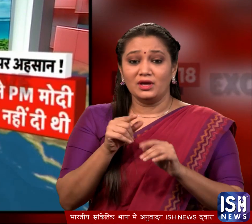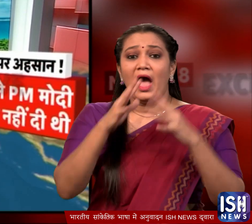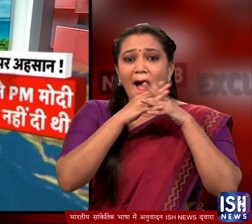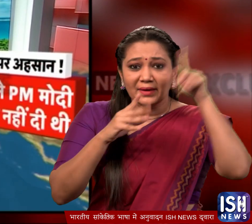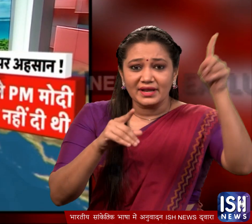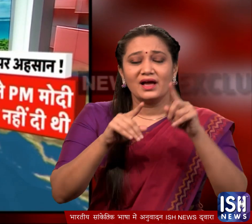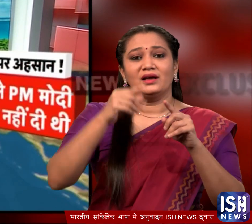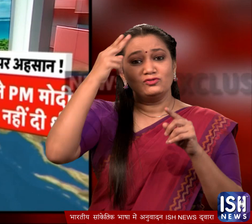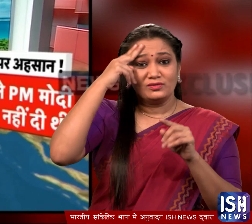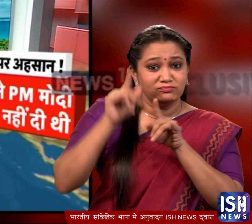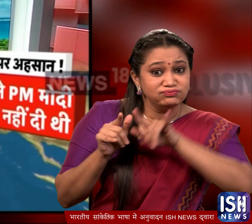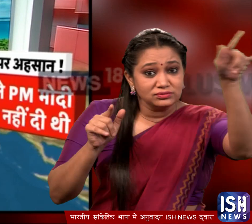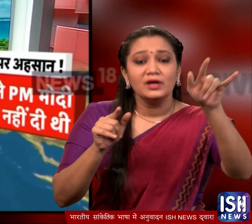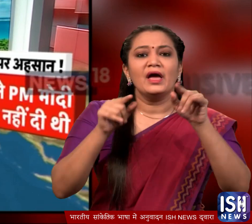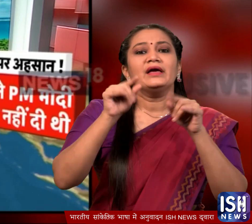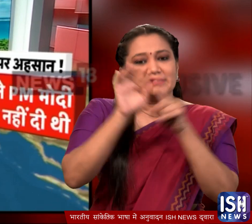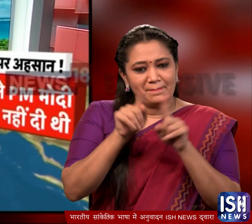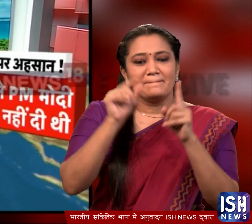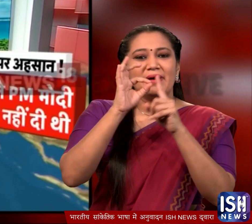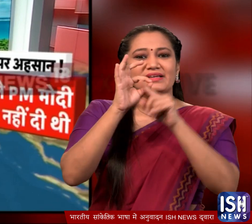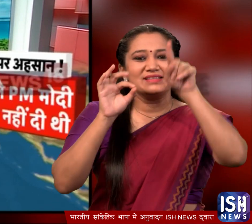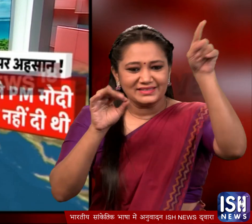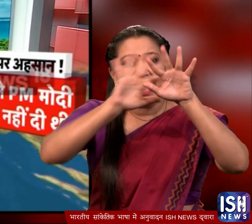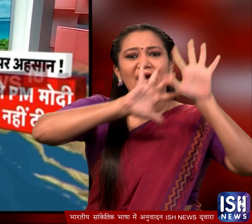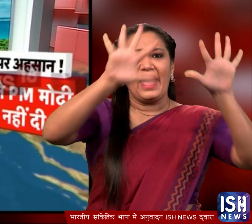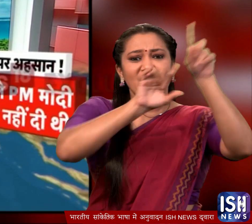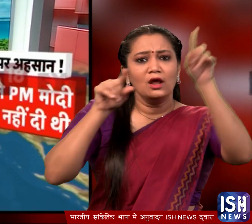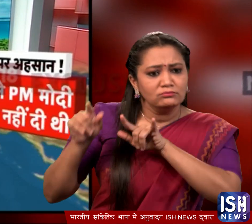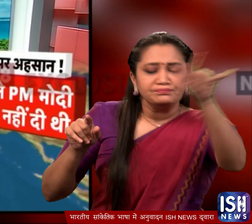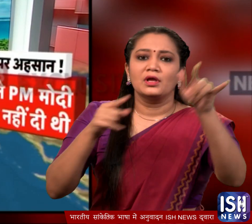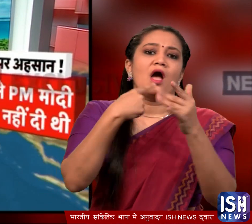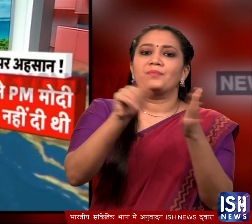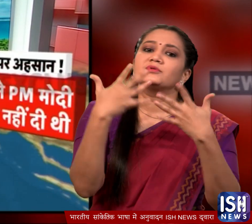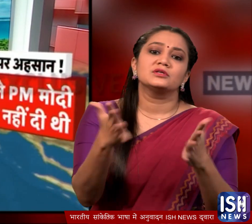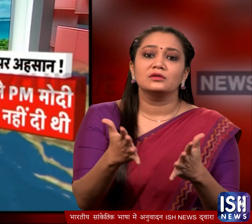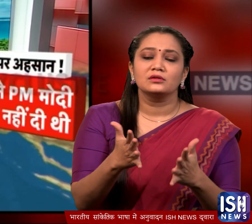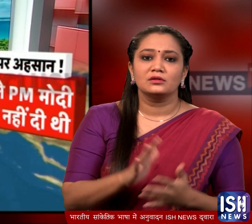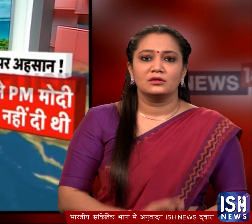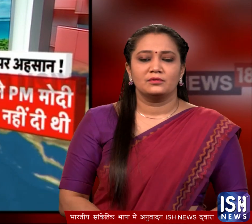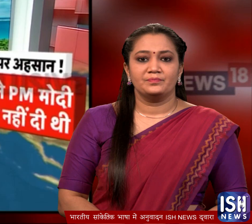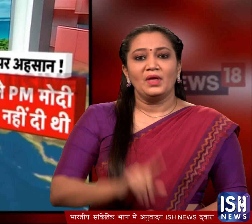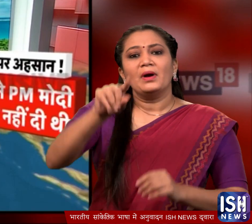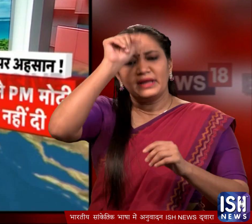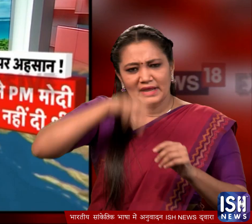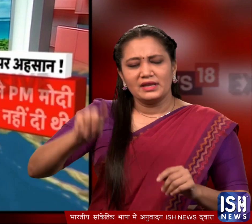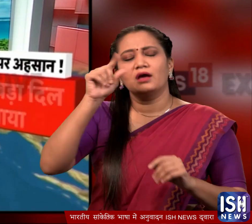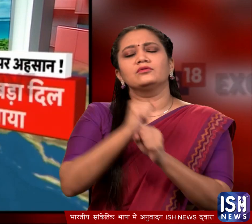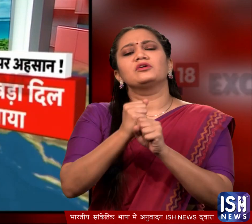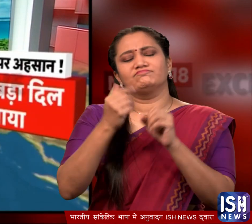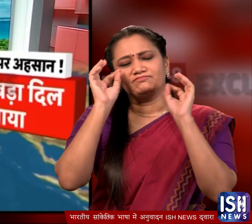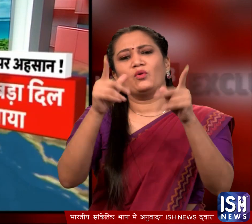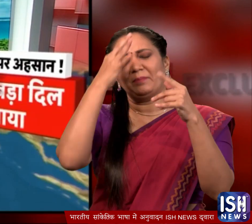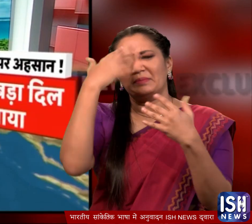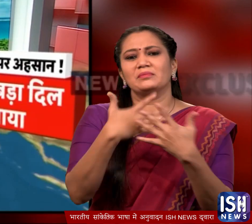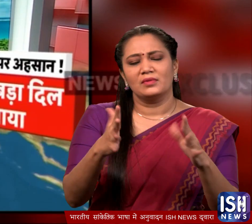नरेंद्र मोदी अमेरिका और सऊदी अरब के दौरे पर जा रहे थे तो पाकिस्तान ने उनके विमान को अपनी एयर स्पेस में उड़ान भरने की इजाज़त नहीं दी थी। लेकिन भारत सरकार ने